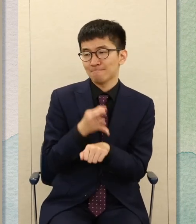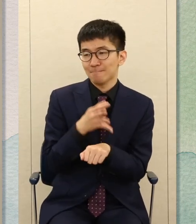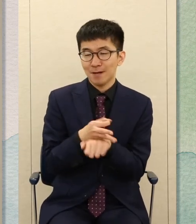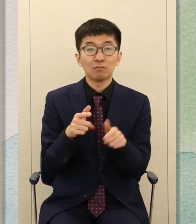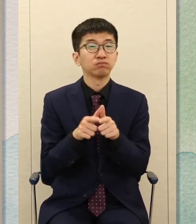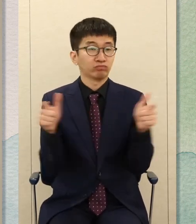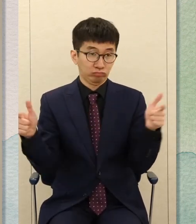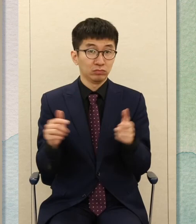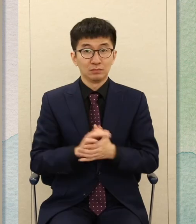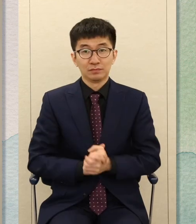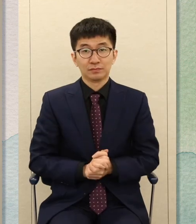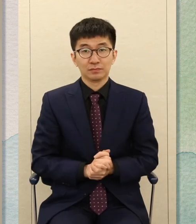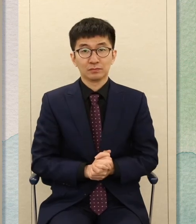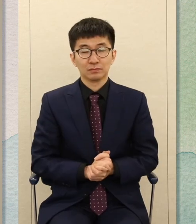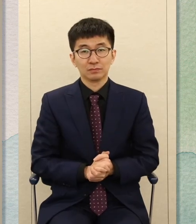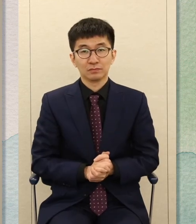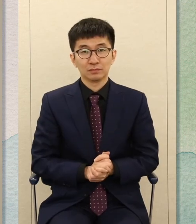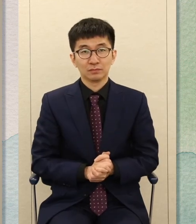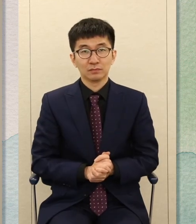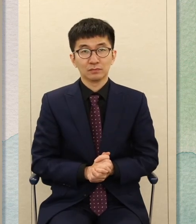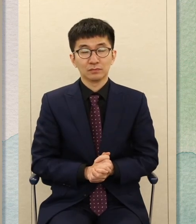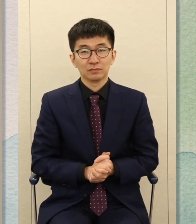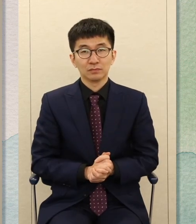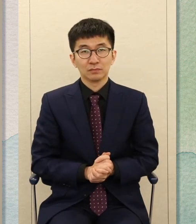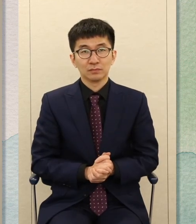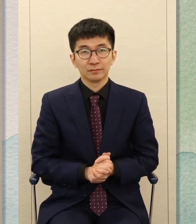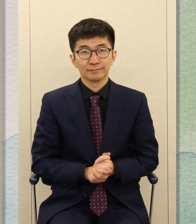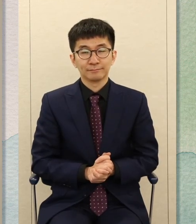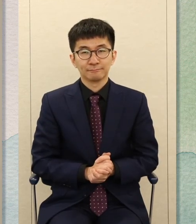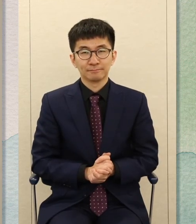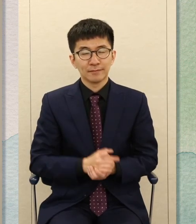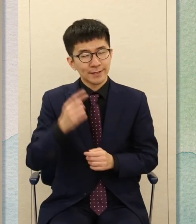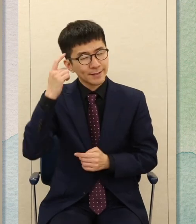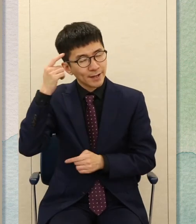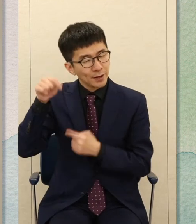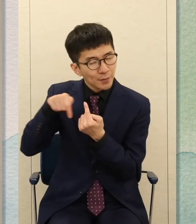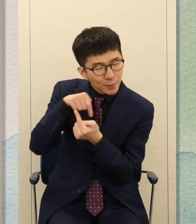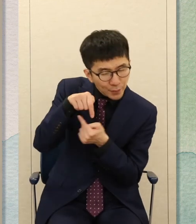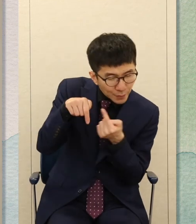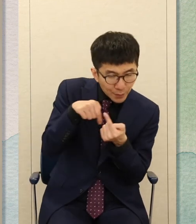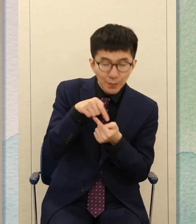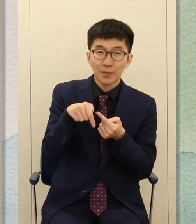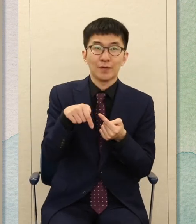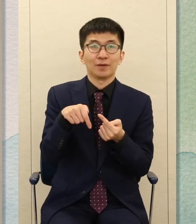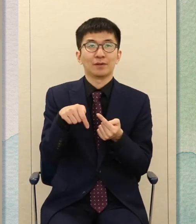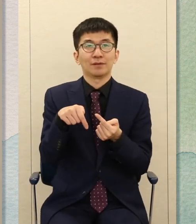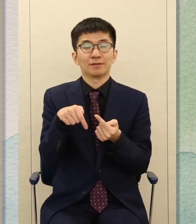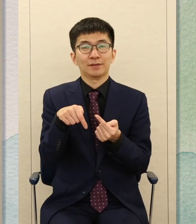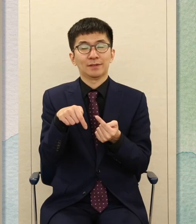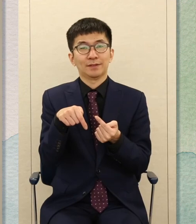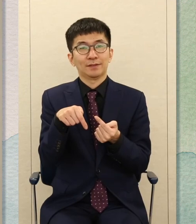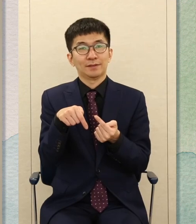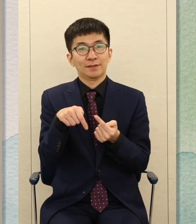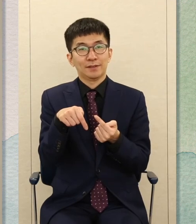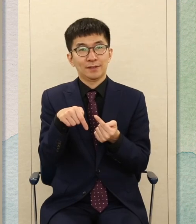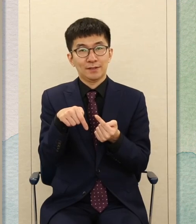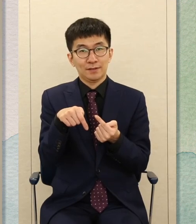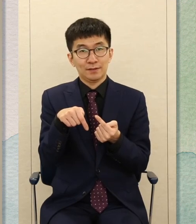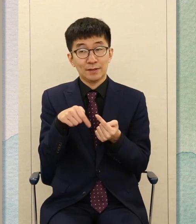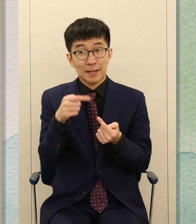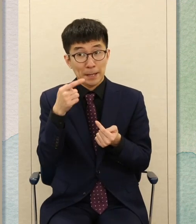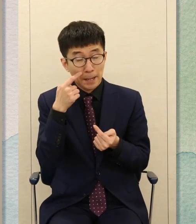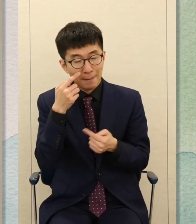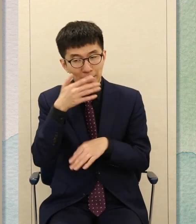예, 그러니까 그런 식의 어떤 좀 적극적이고 공격적인 예, 그런 접근 방식이 청소년